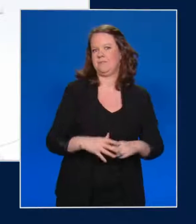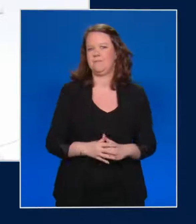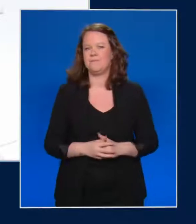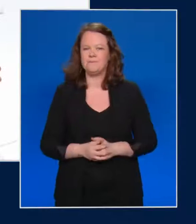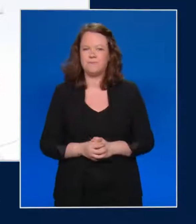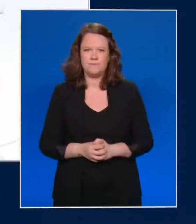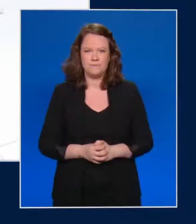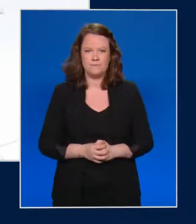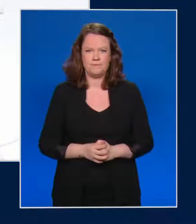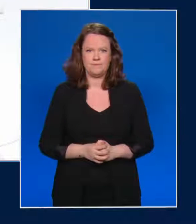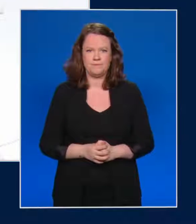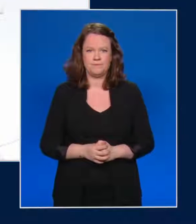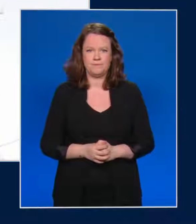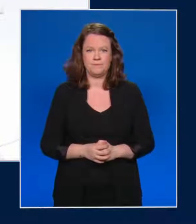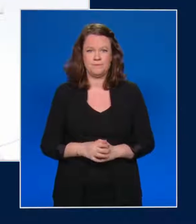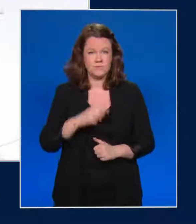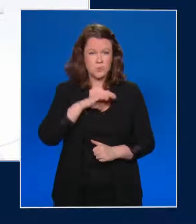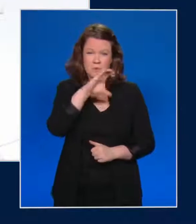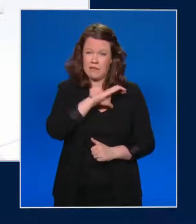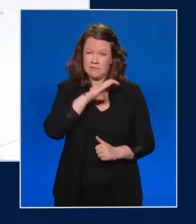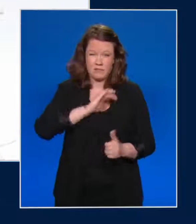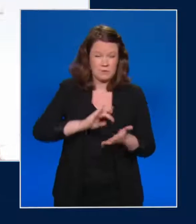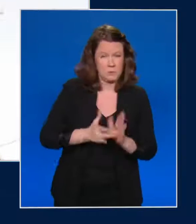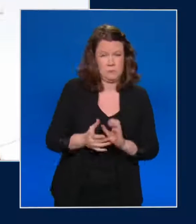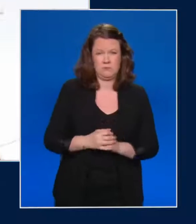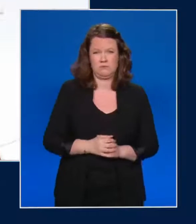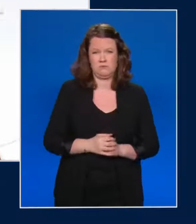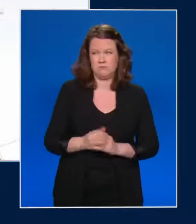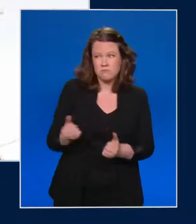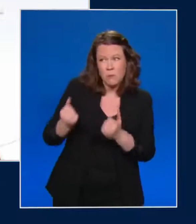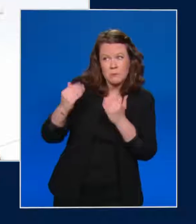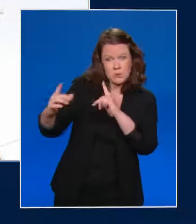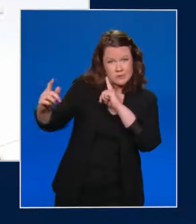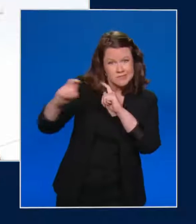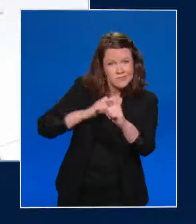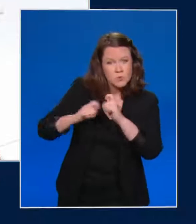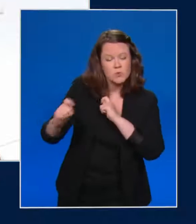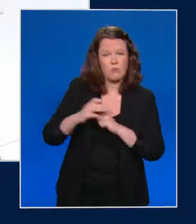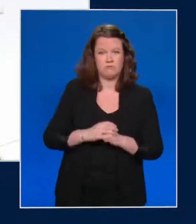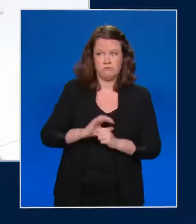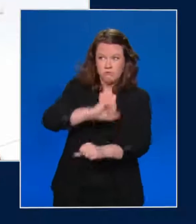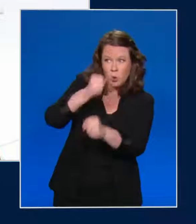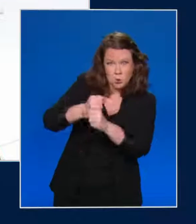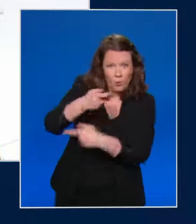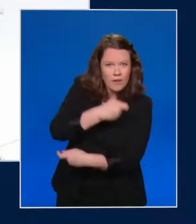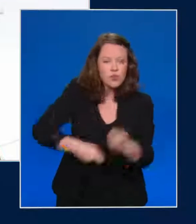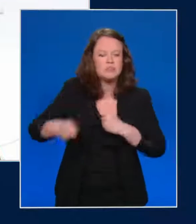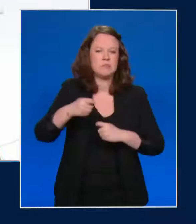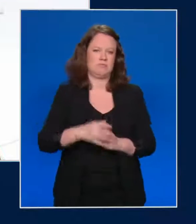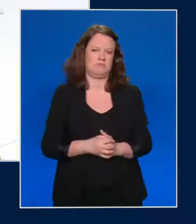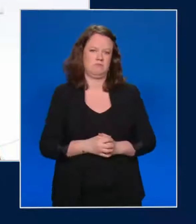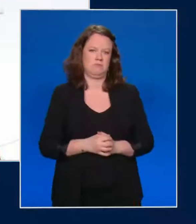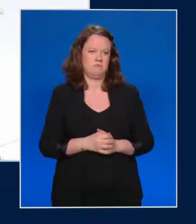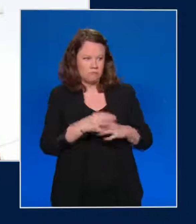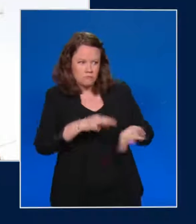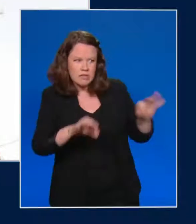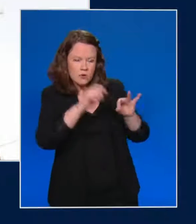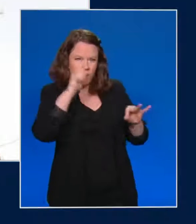initiatives diplomatiques sanctions contre les dirigeants politiques et économiques de la russie soutien à la population